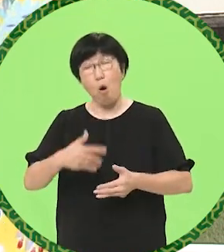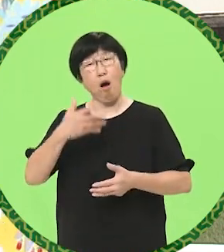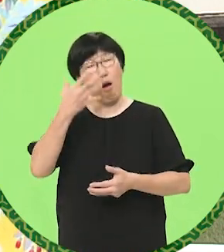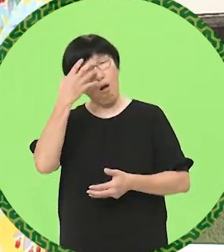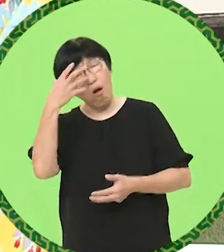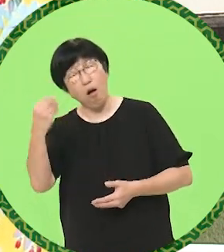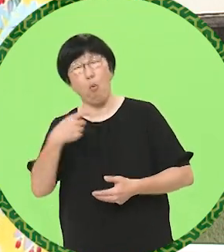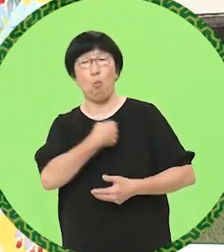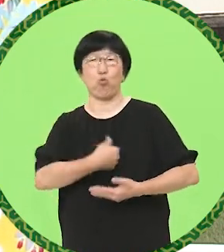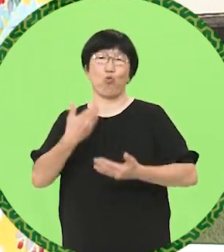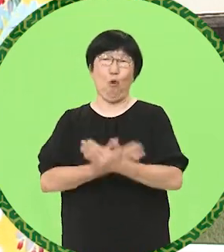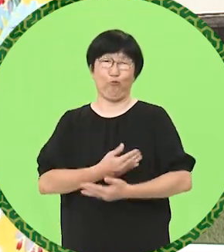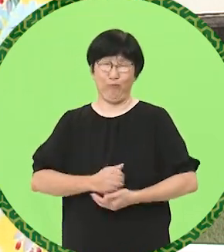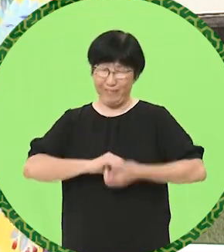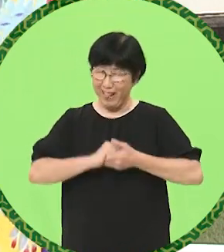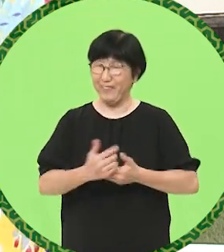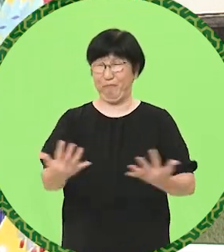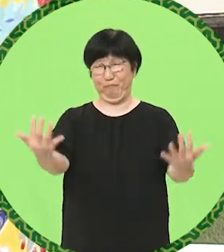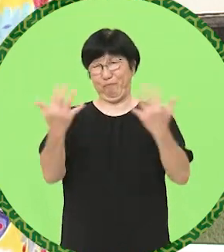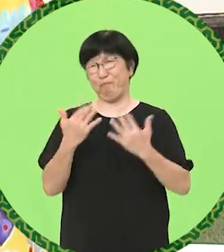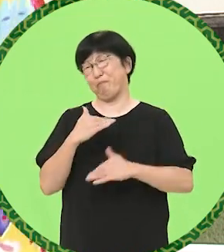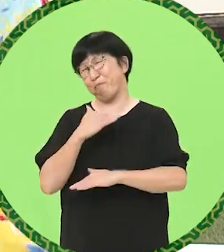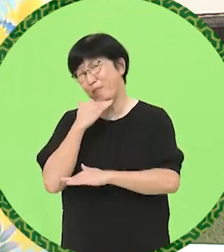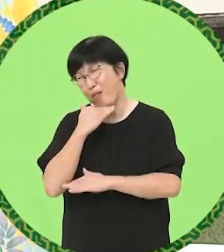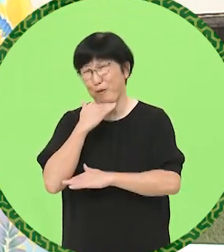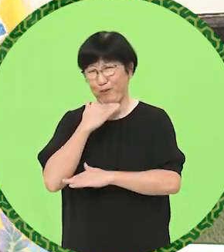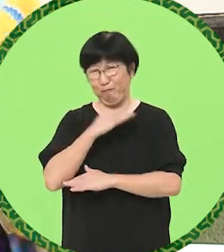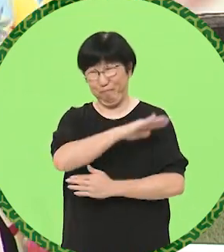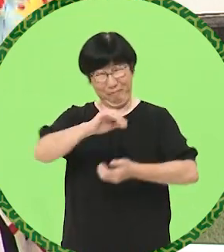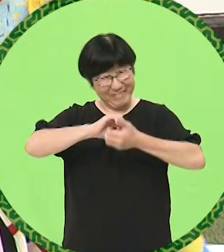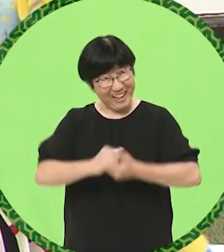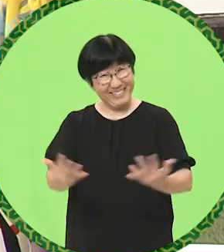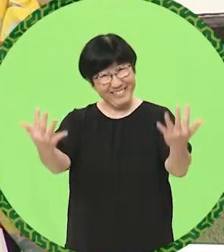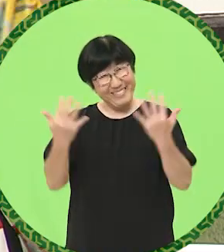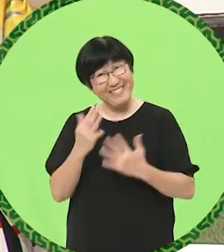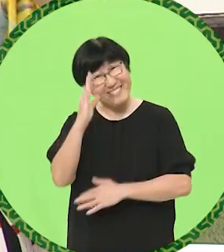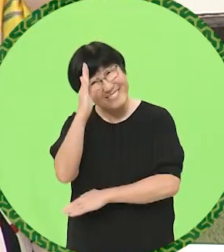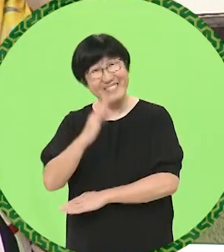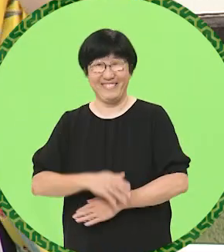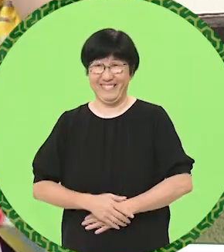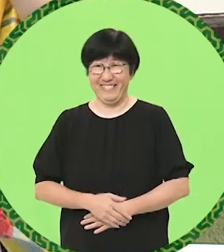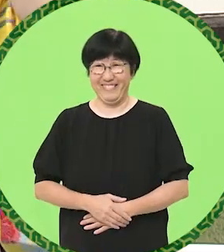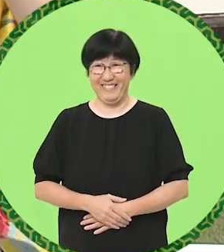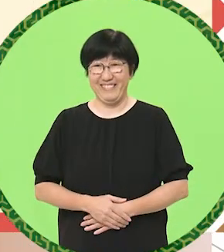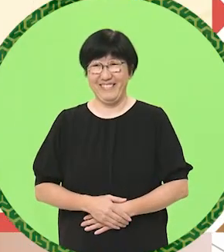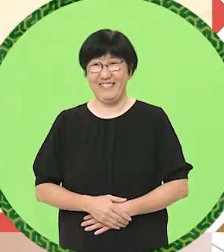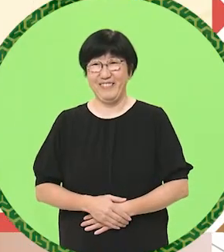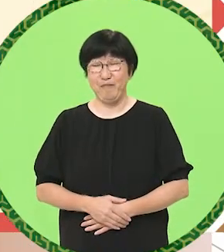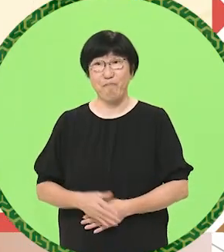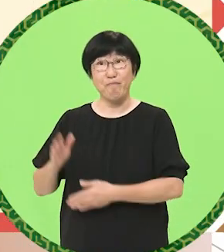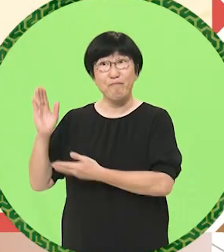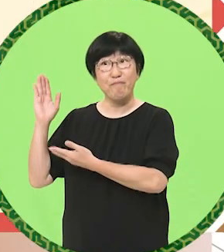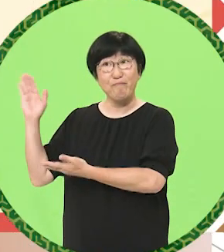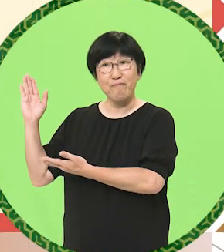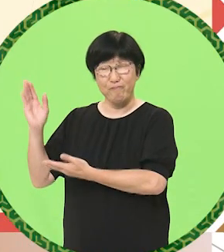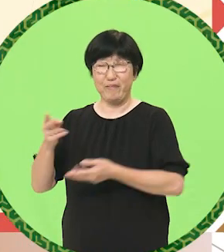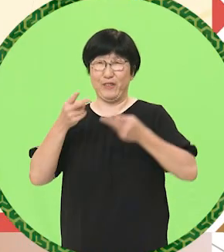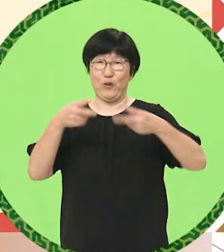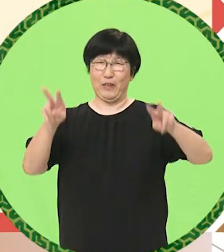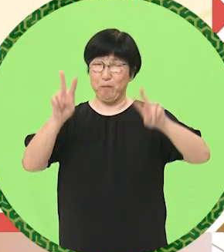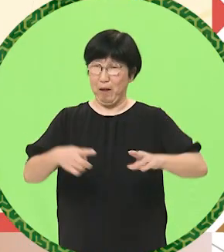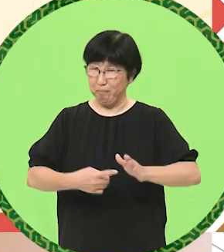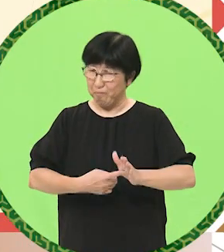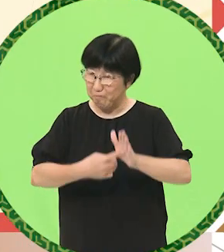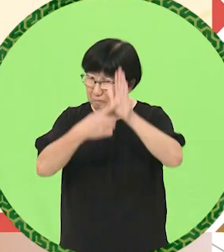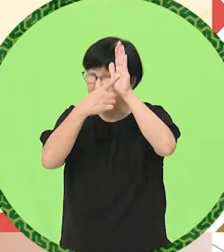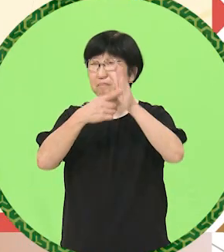。ぜひご来館をお待ちしています。 はい、皆さんぜひ来てください。 ザ・広島ブランド認定